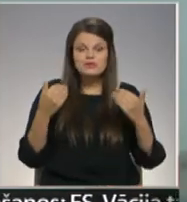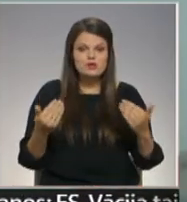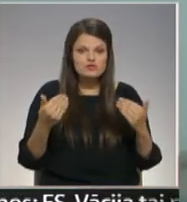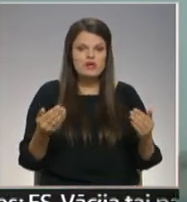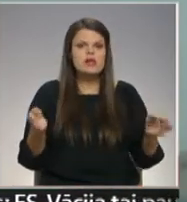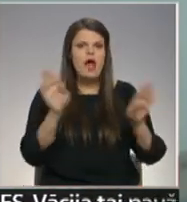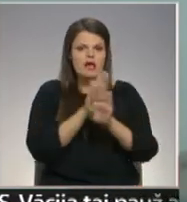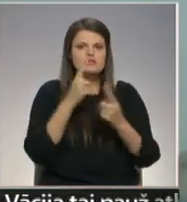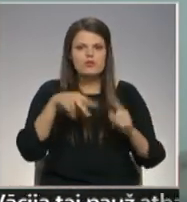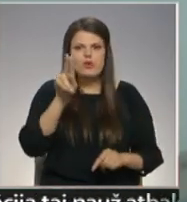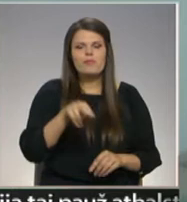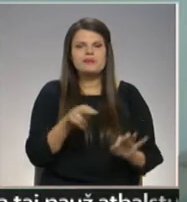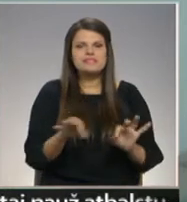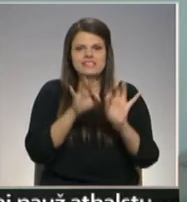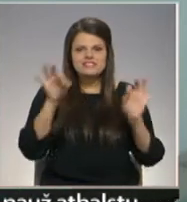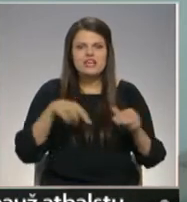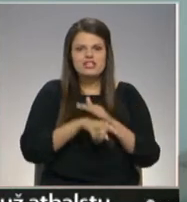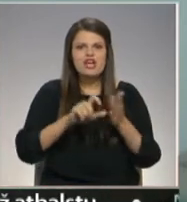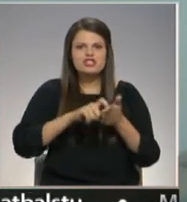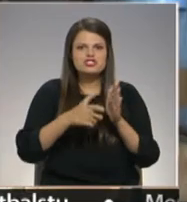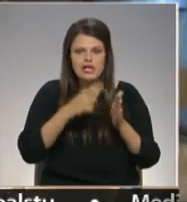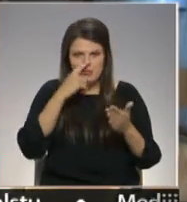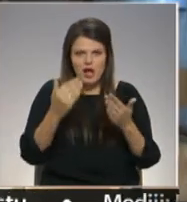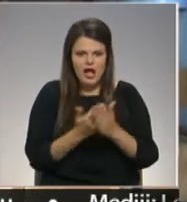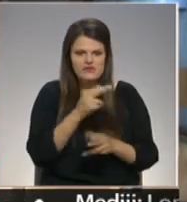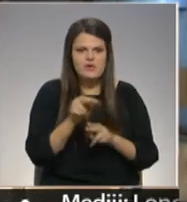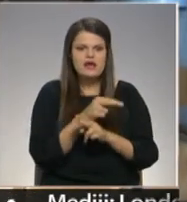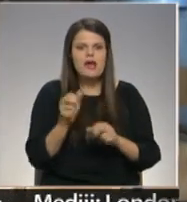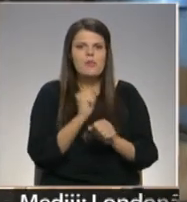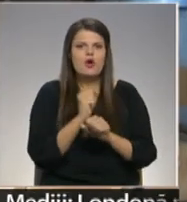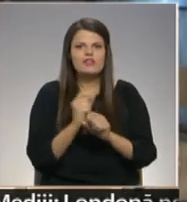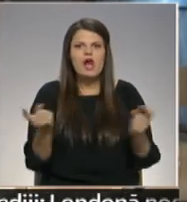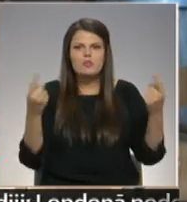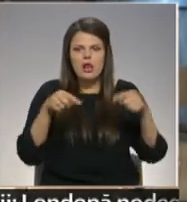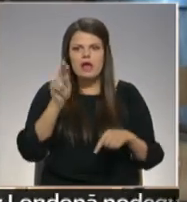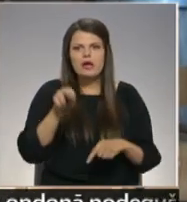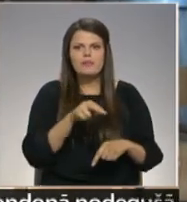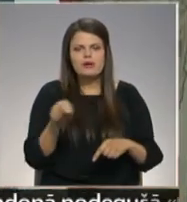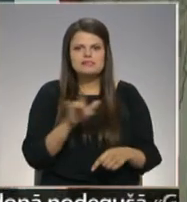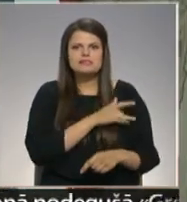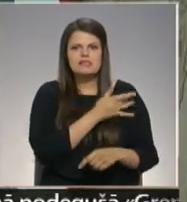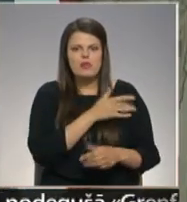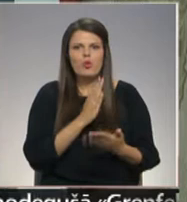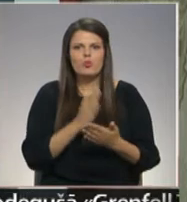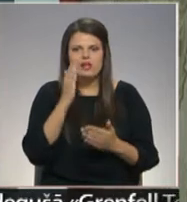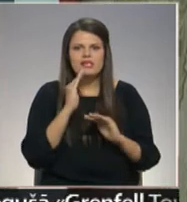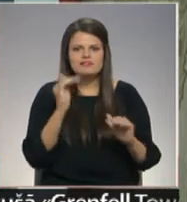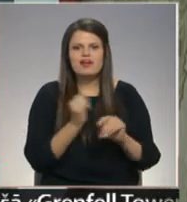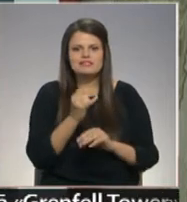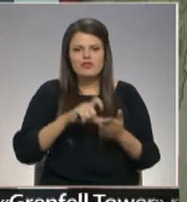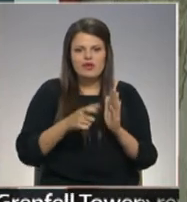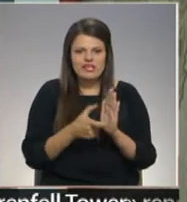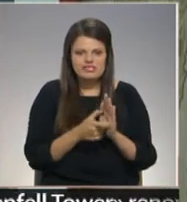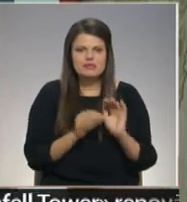tā ir aizklāta, jo baznīcā uzsākta iekštelpu atjaunošana. Remonta darbu laikā diegkalpojumi notiek svētcernieku istabā, kur novietot arī mazāk